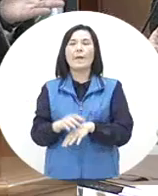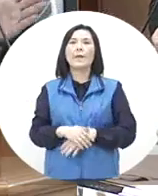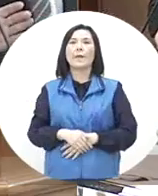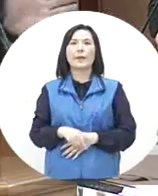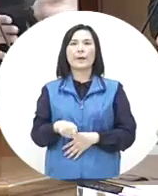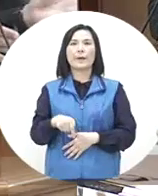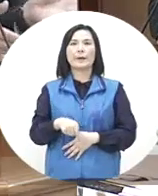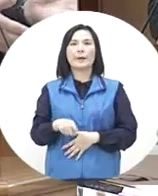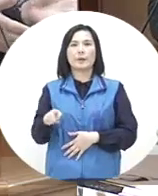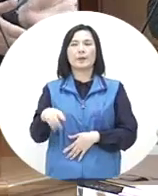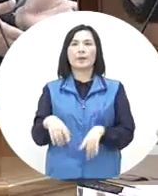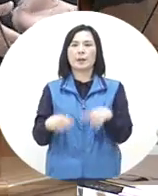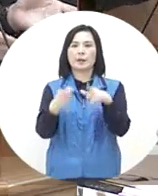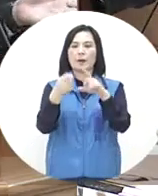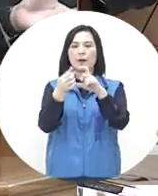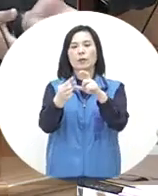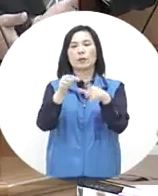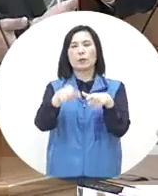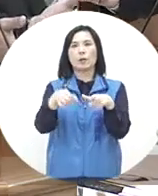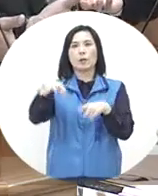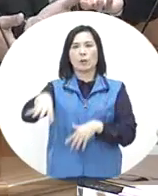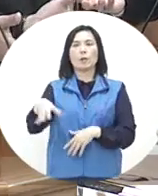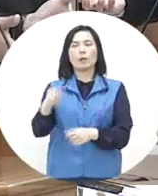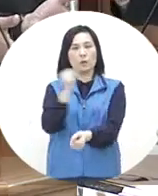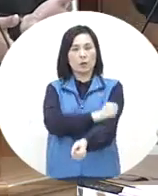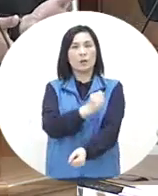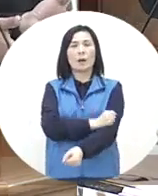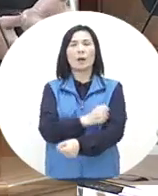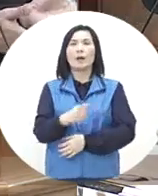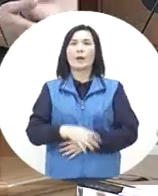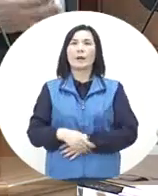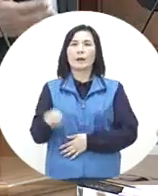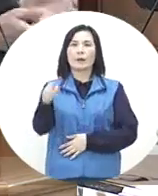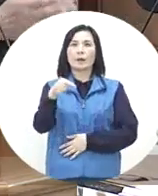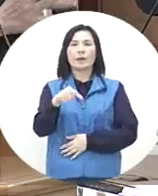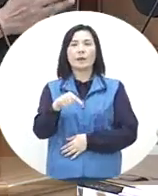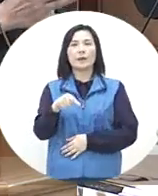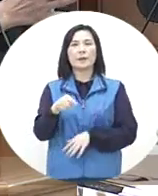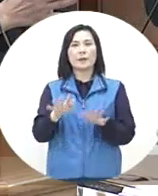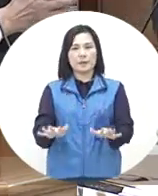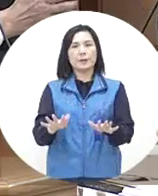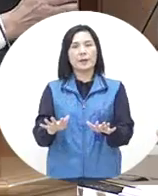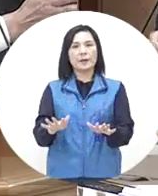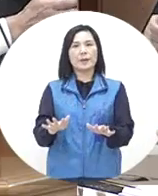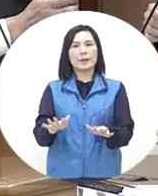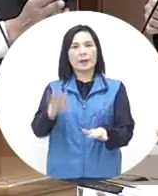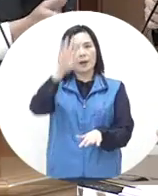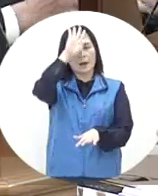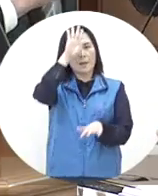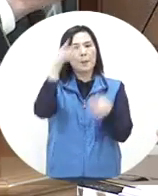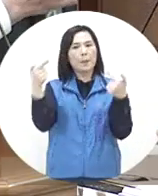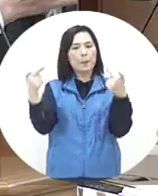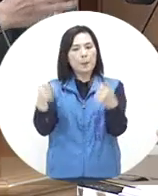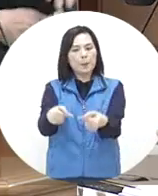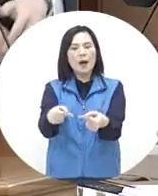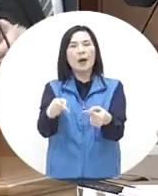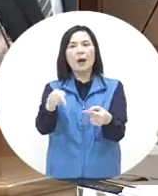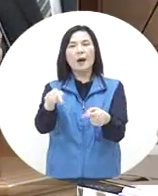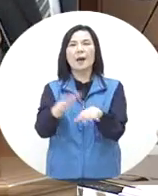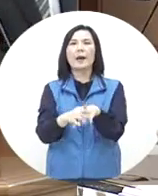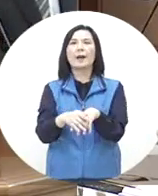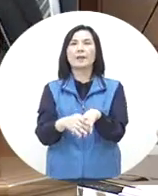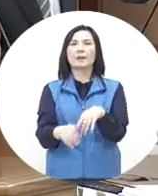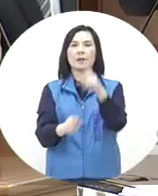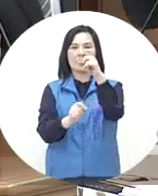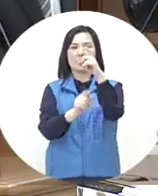嘛知工作嘛足辛苦。 丢了， 工作辛苦啊。疫情过啊，大概分期，啊，即嘛差不多在十一月的花苞啊，来更加做做，好不